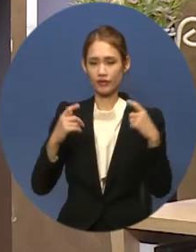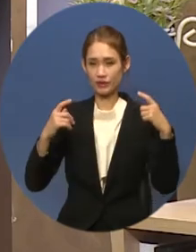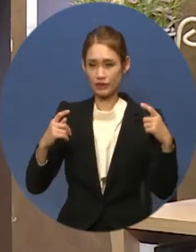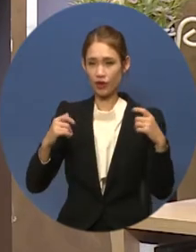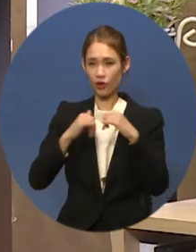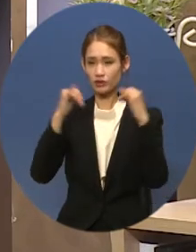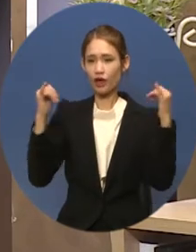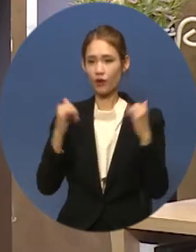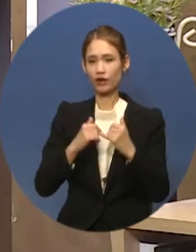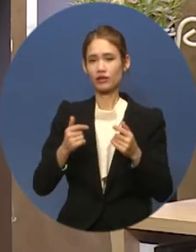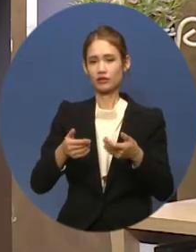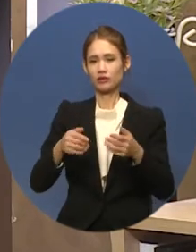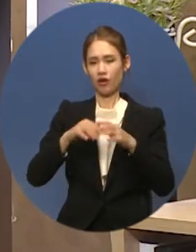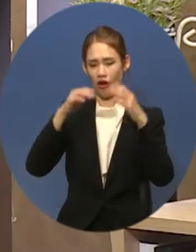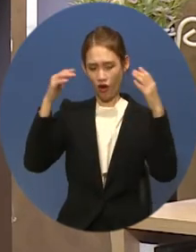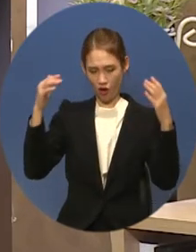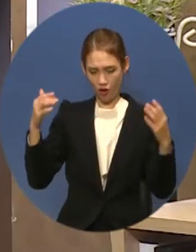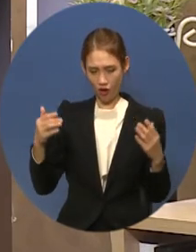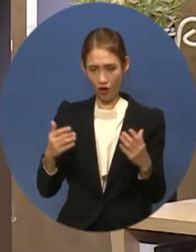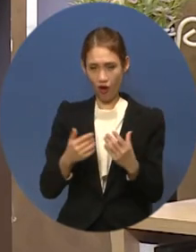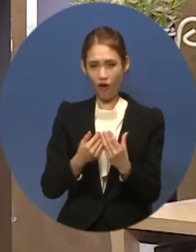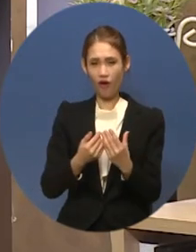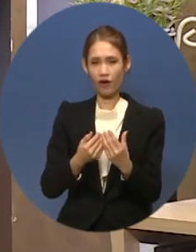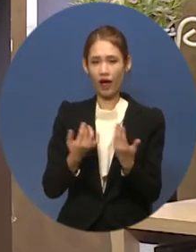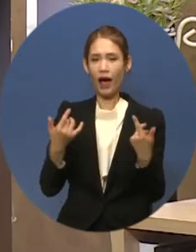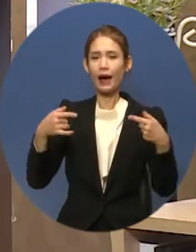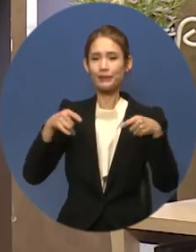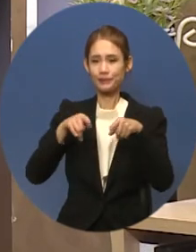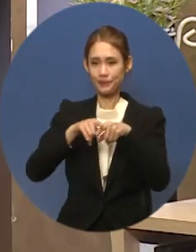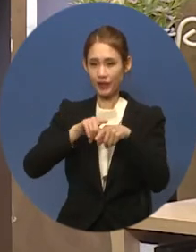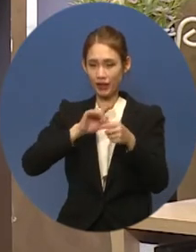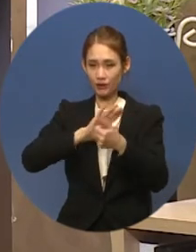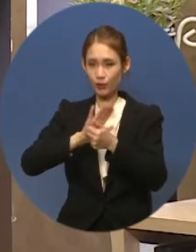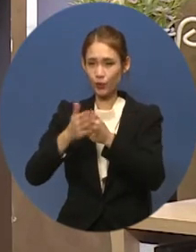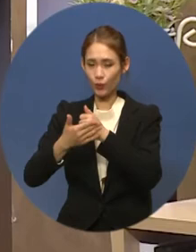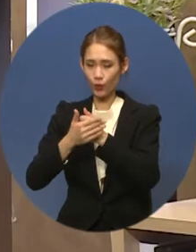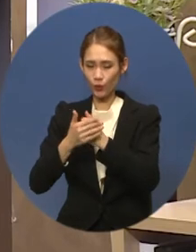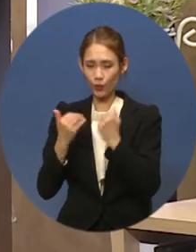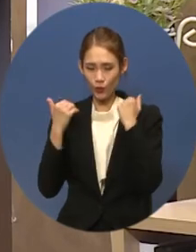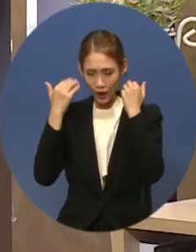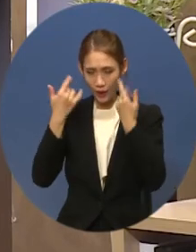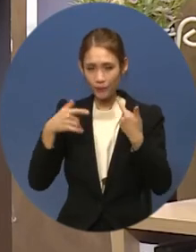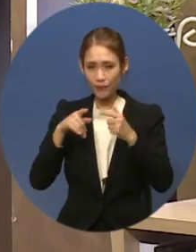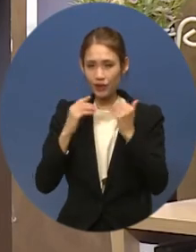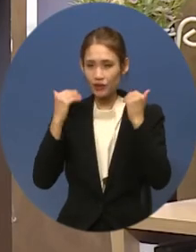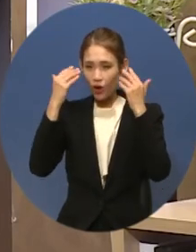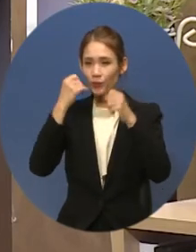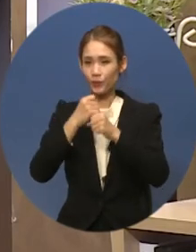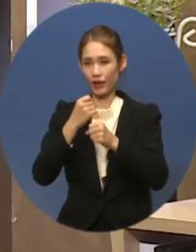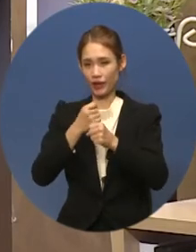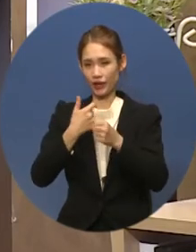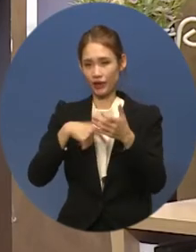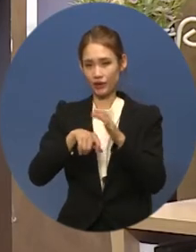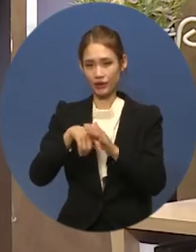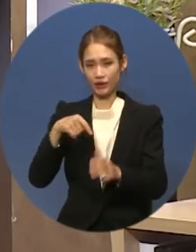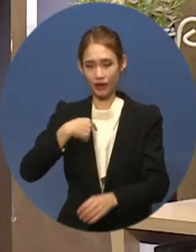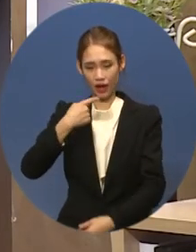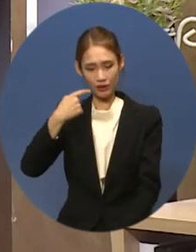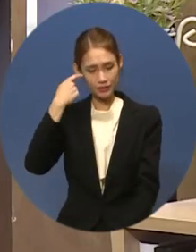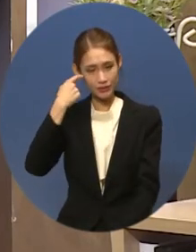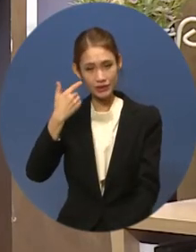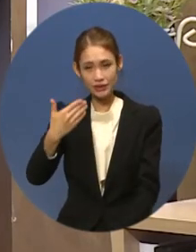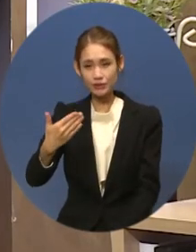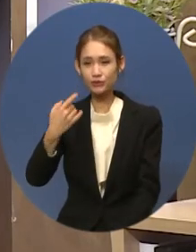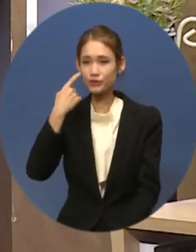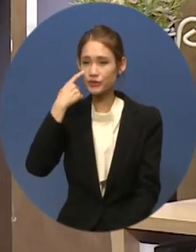전체의 도움이 되는 것처럼 에선 생생 알 수 있는 좋은 영향을 주는 것 같습니다 어 그럼 다음 질문으로 넘어가서